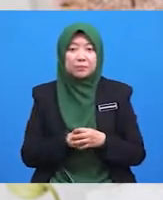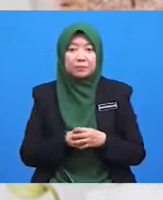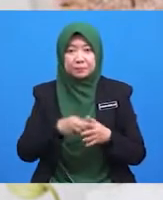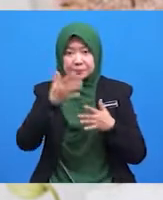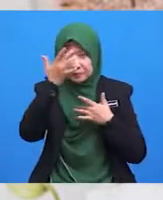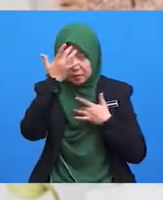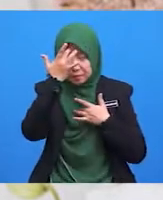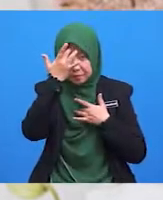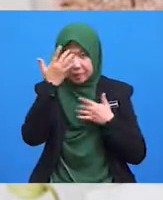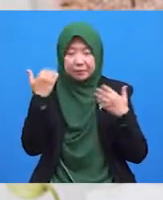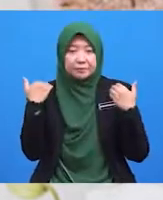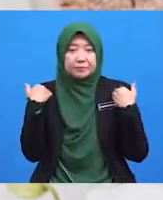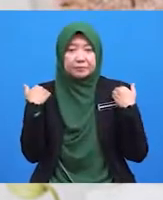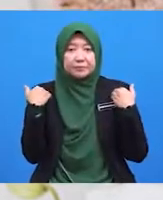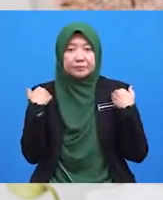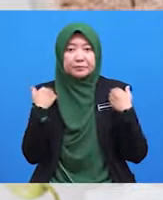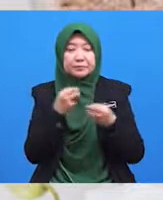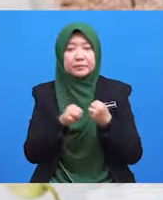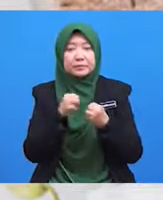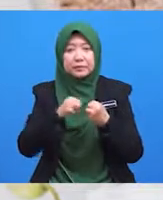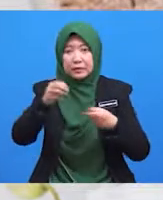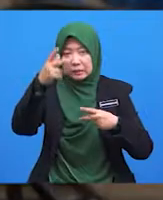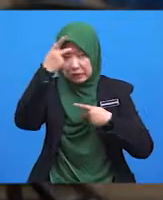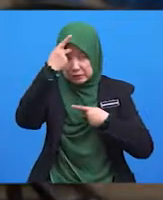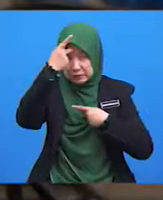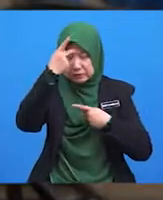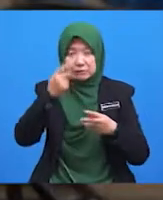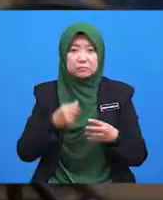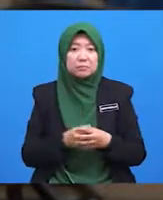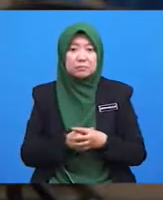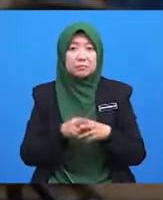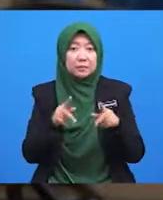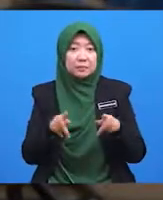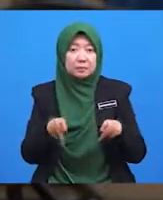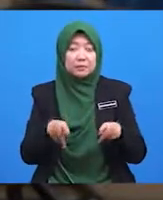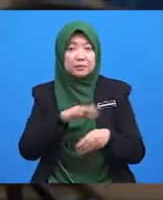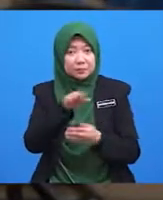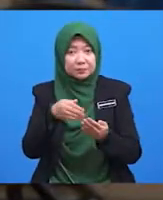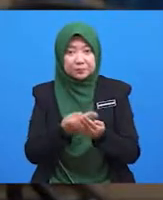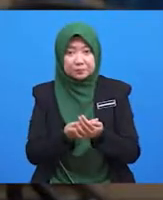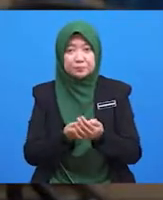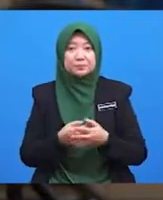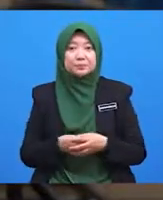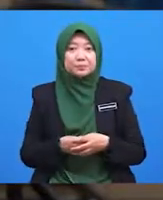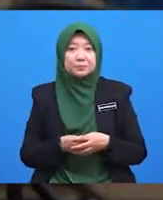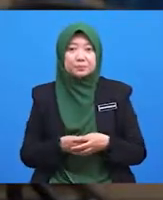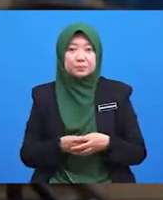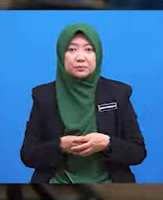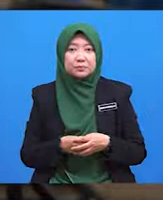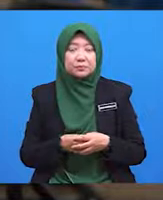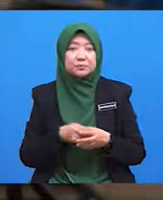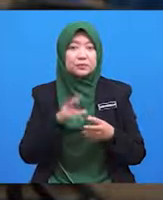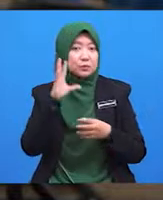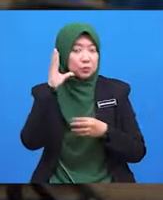adalah individu yang mempunyai masalah kanser. Para pelajar sekalian, saya akan kupas